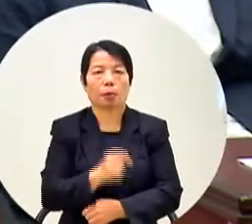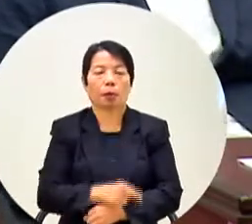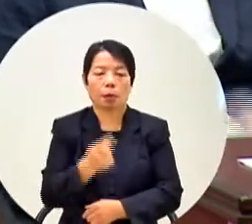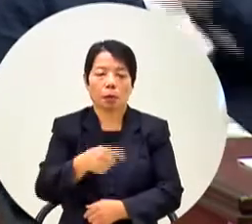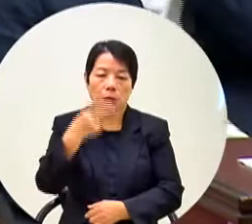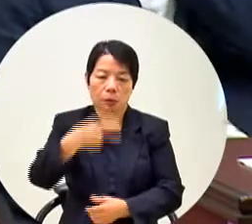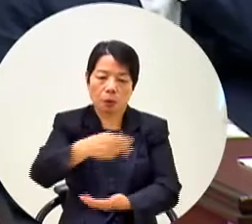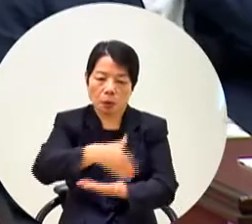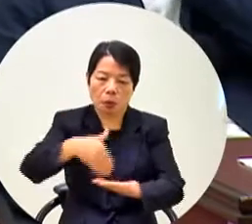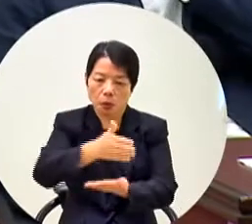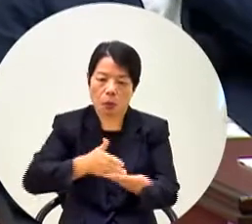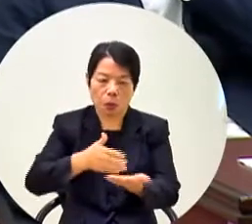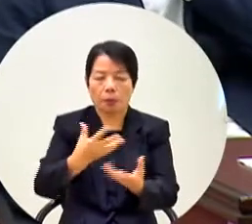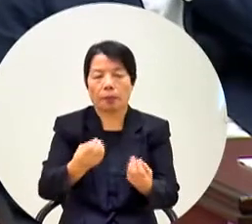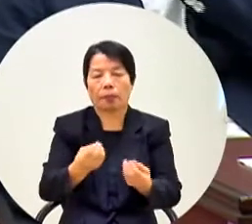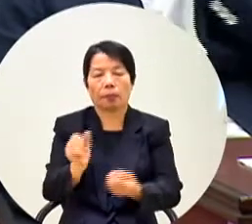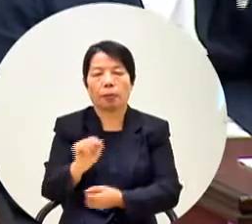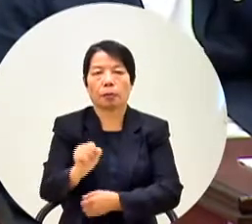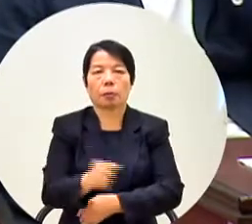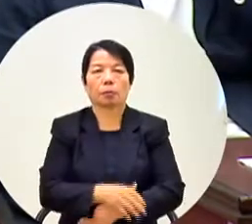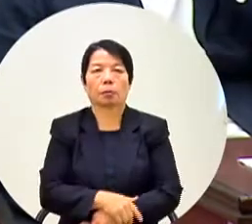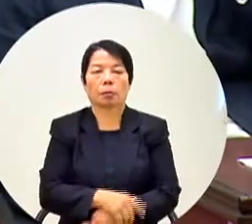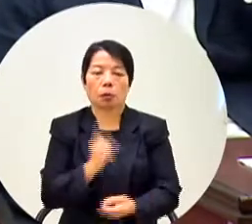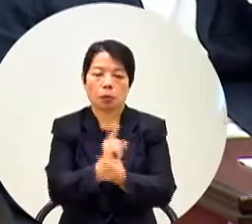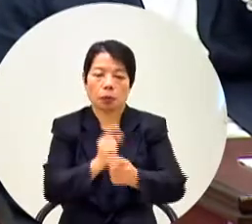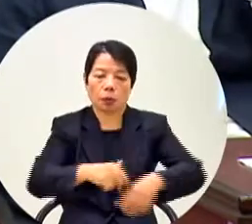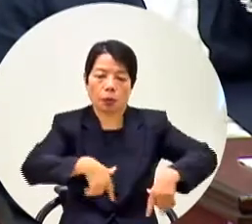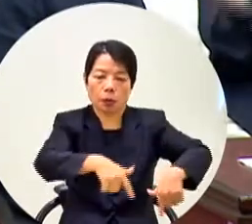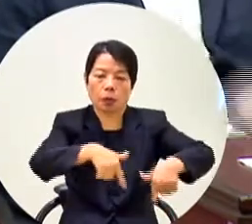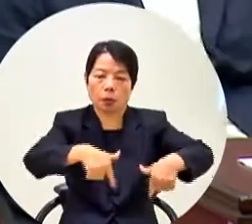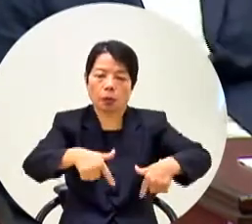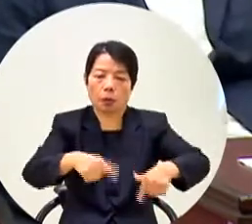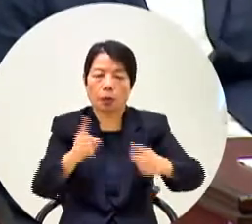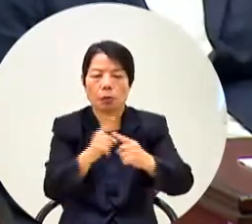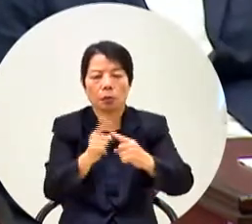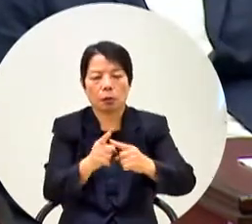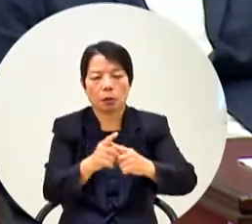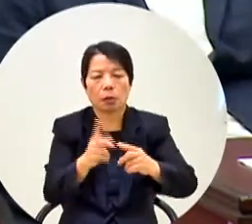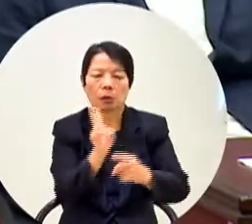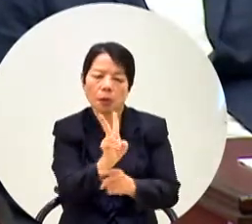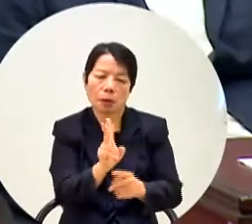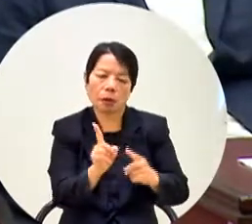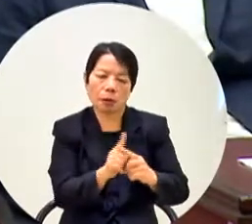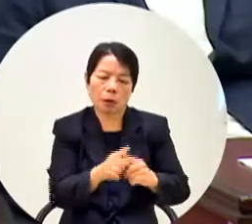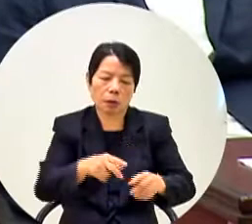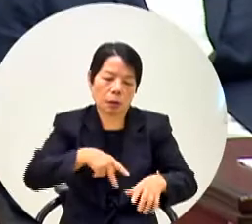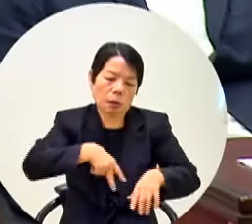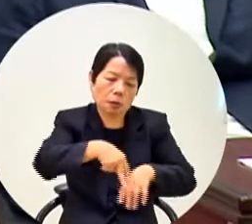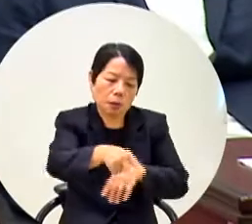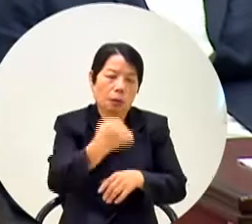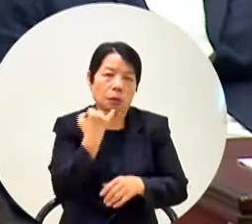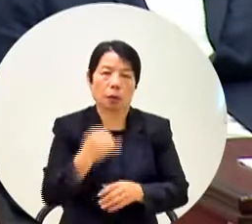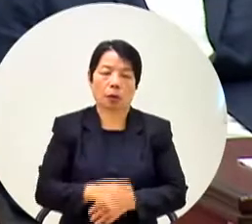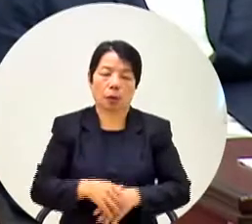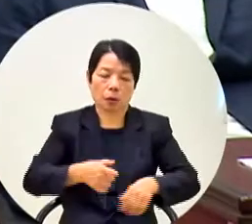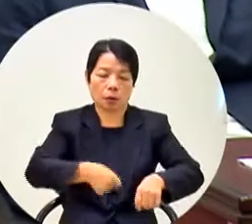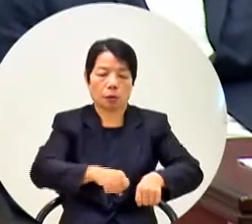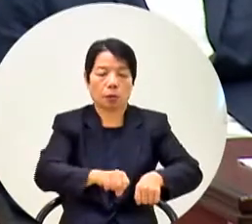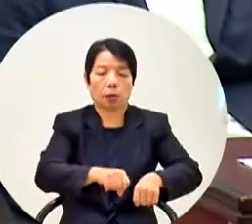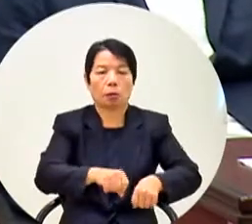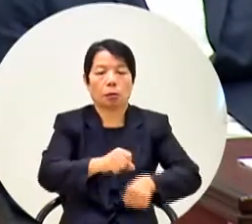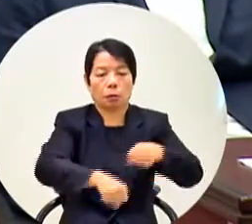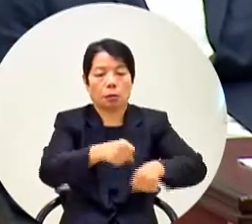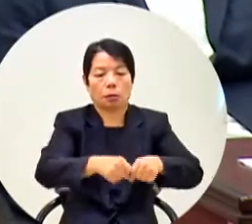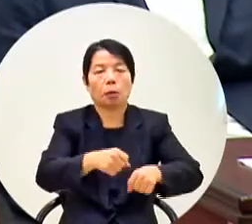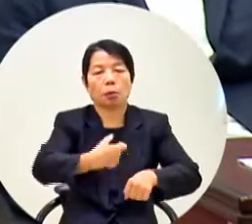啦，哦，啊，真个巷啊，拢差不多一个人会过，只两个人行路会过，拄啊机车会过尔，即要救